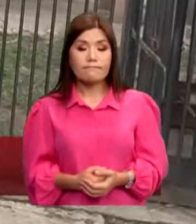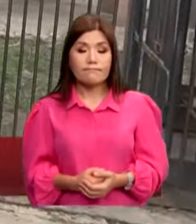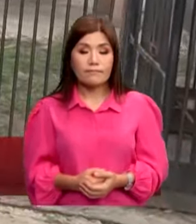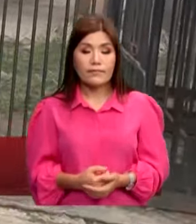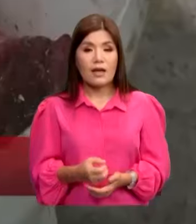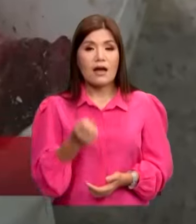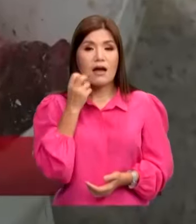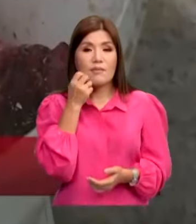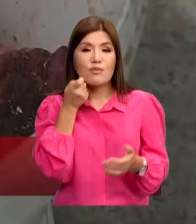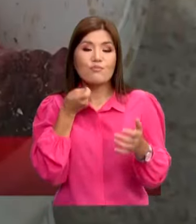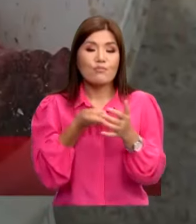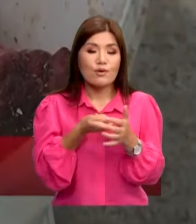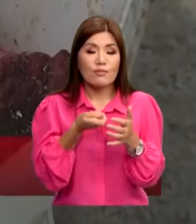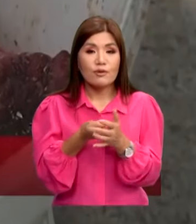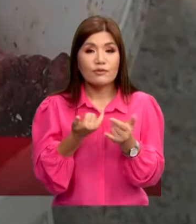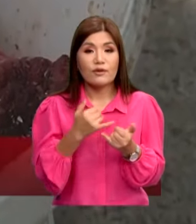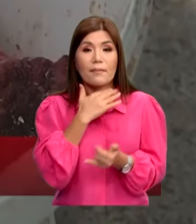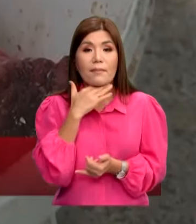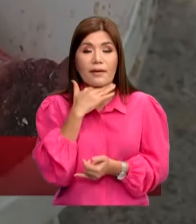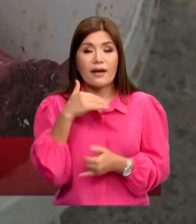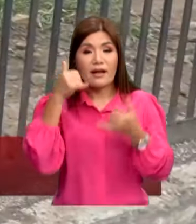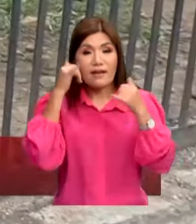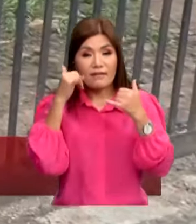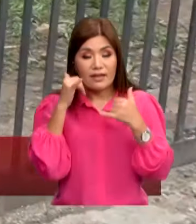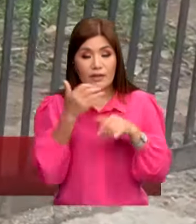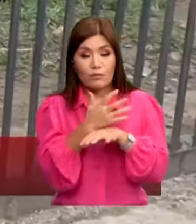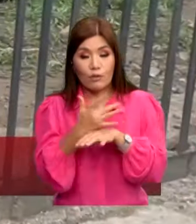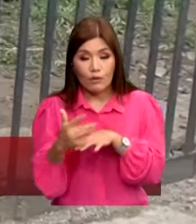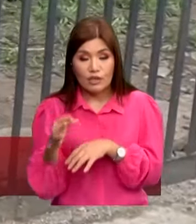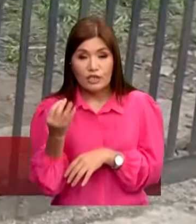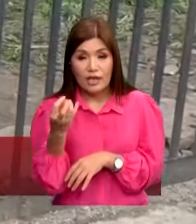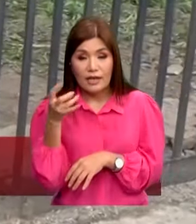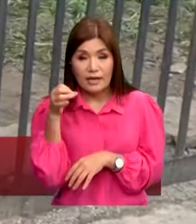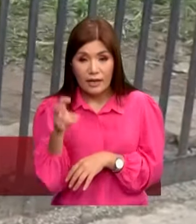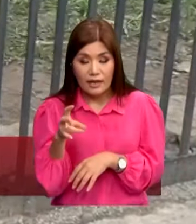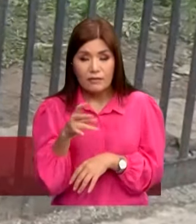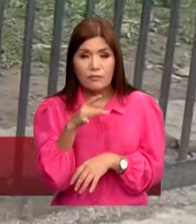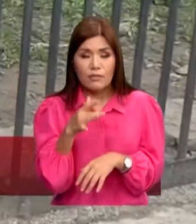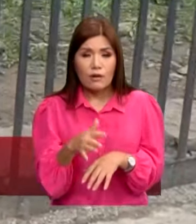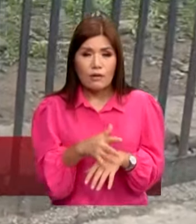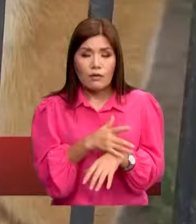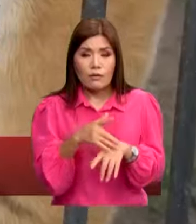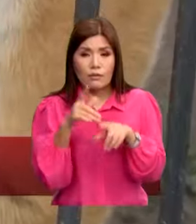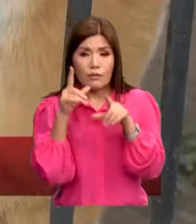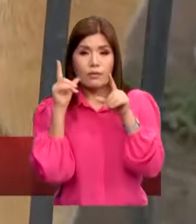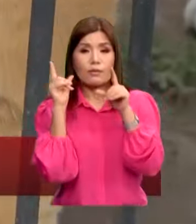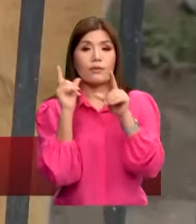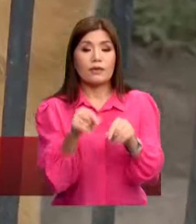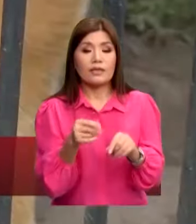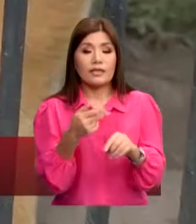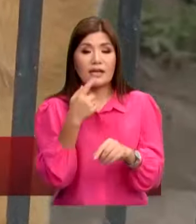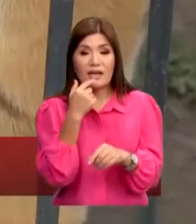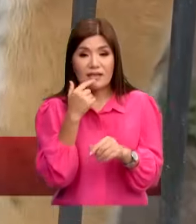На обед у амурских тигров сегодня мясо говядины. Через несколько дней Шерхану и Шиве предстоит многочасовое путешествие.